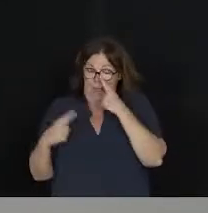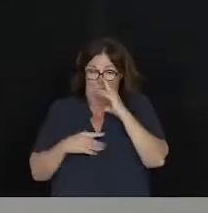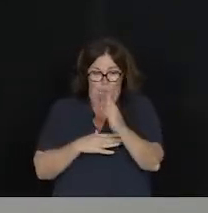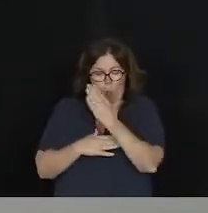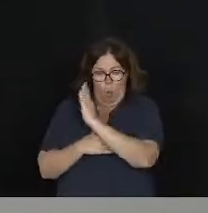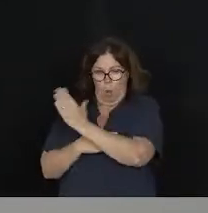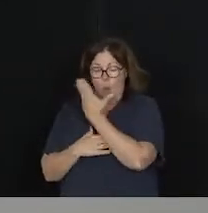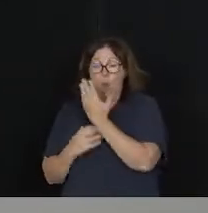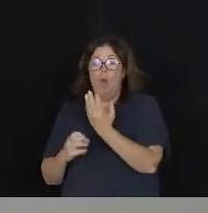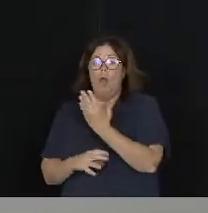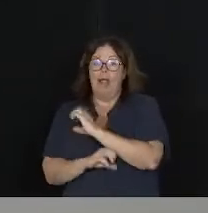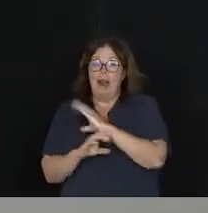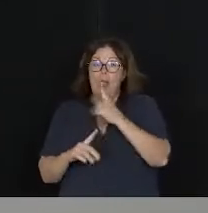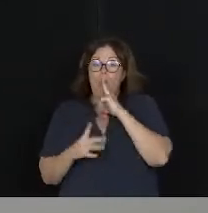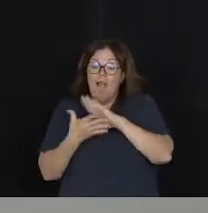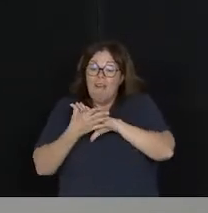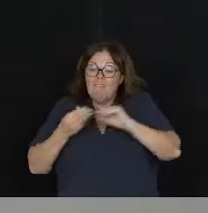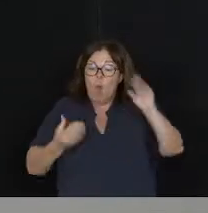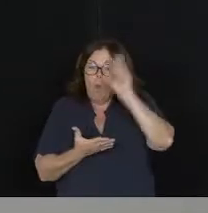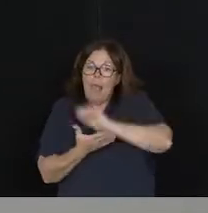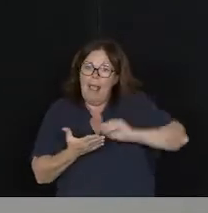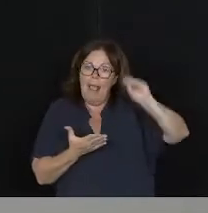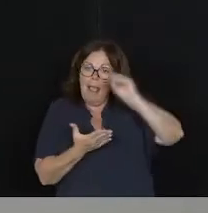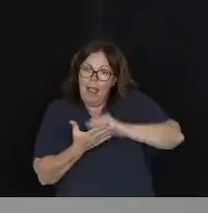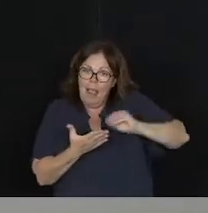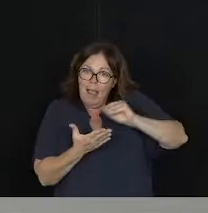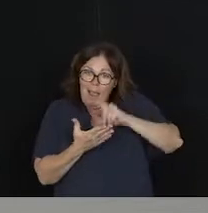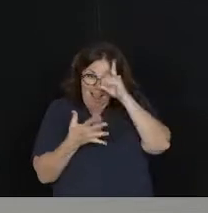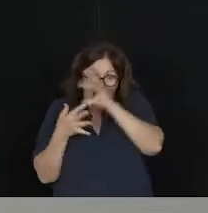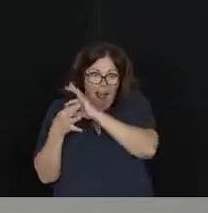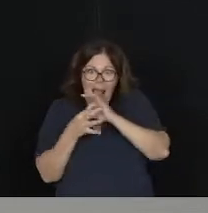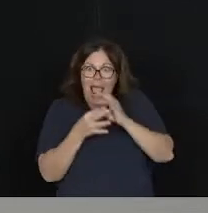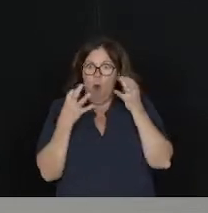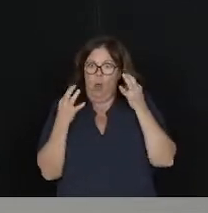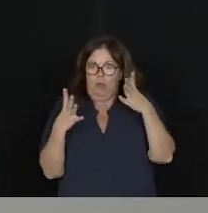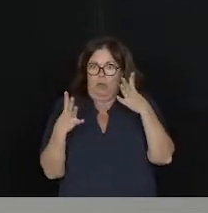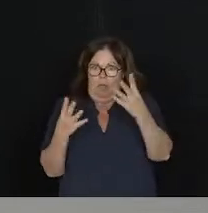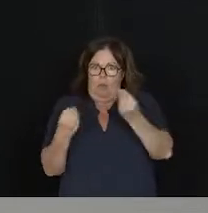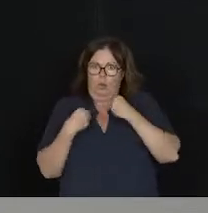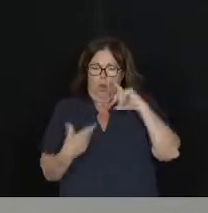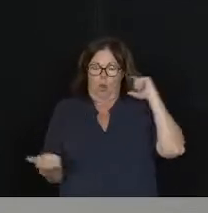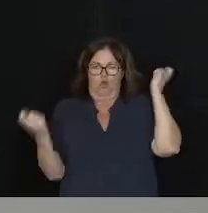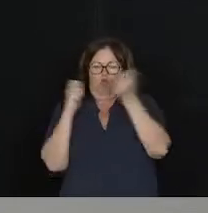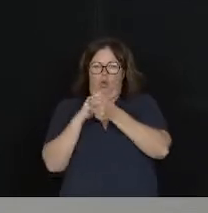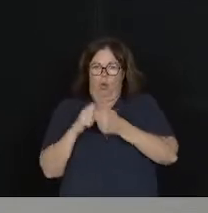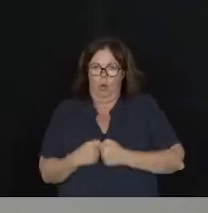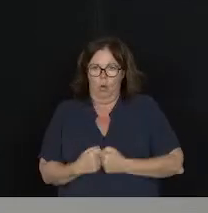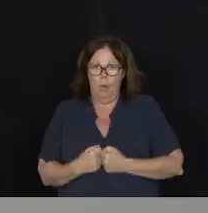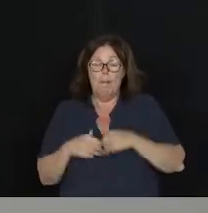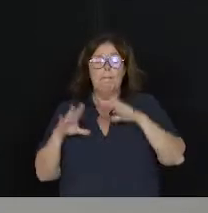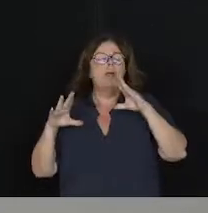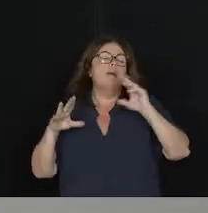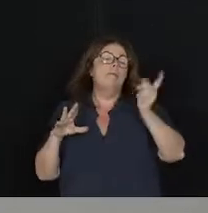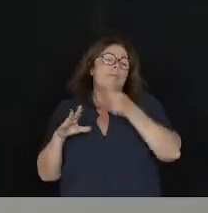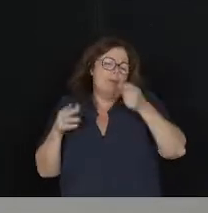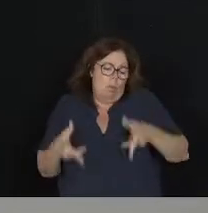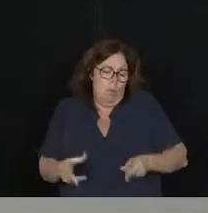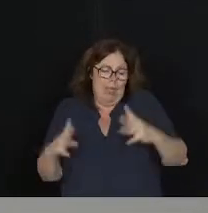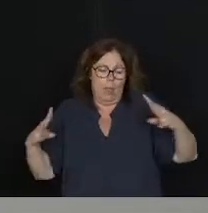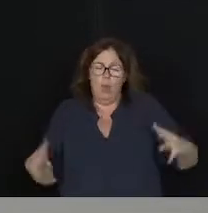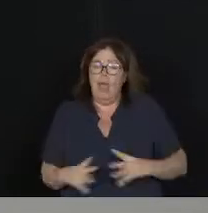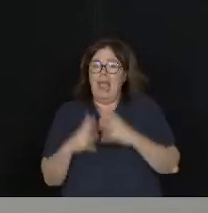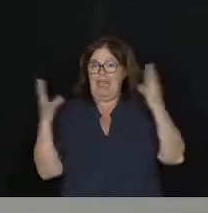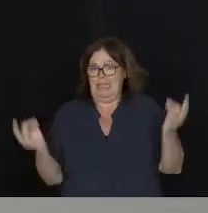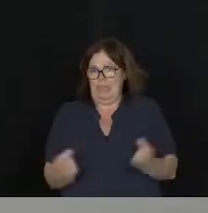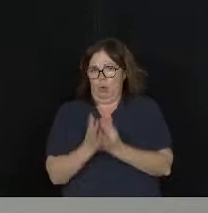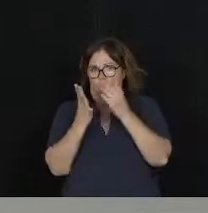par écrit quelque chose de leur rapport au temps bouleversé par la guerre. Mais il faut souligner aussi, je crois, que ce temps exceptionnel de la guerre, il